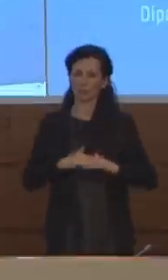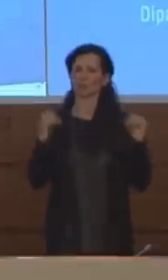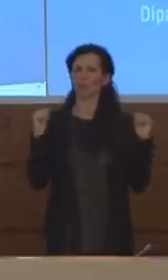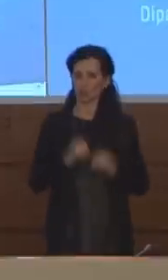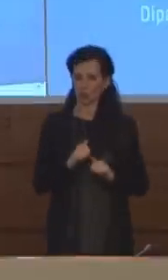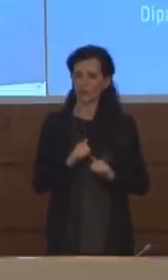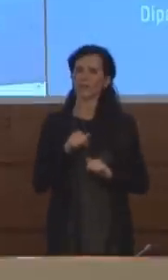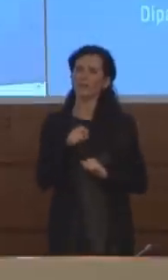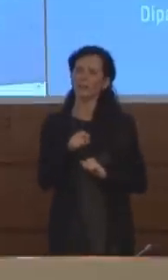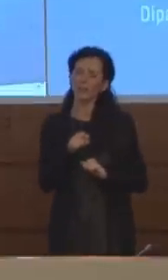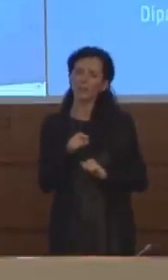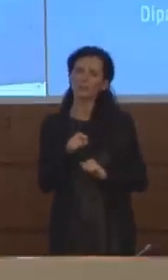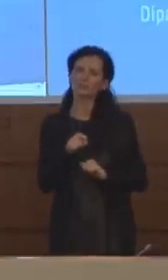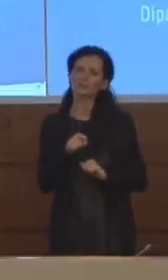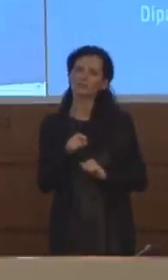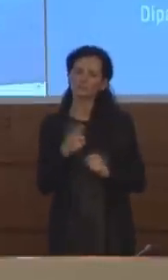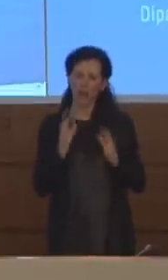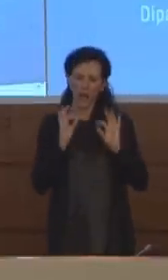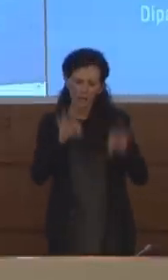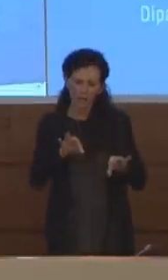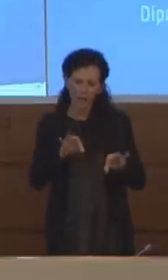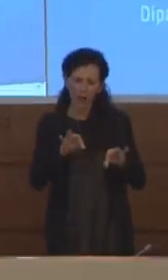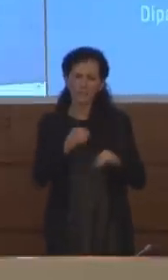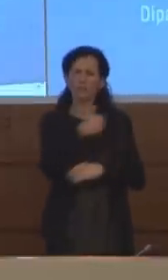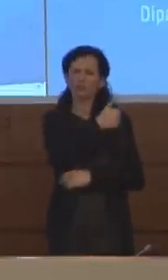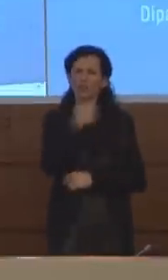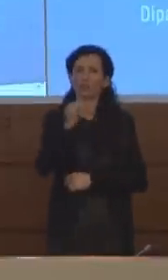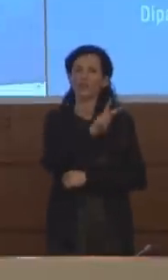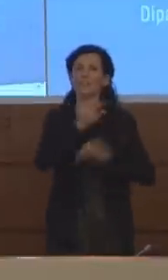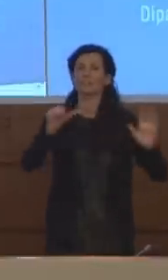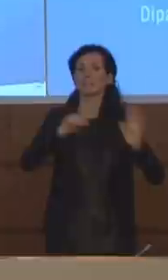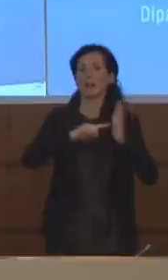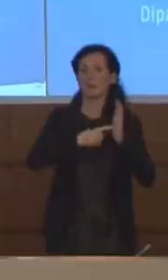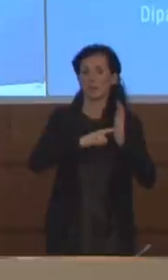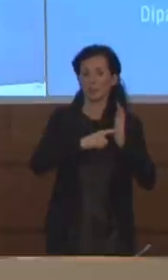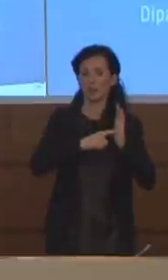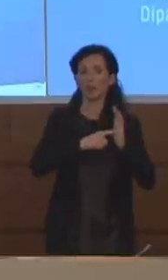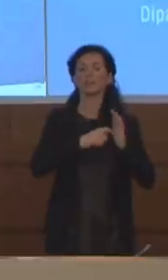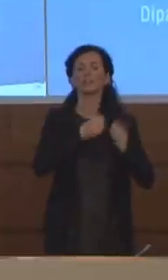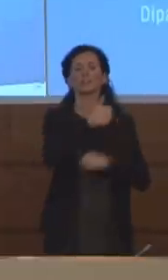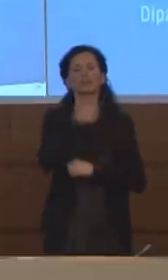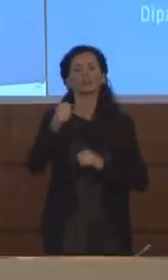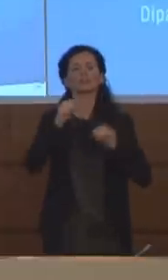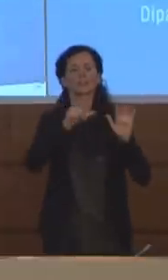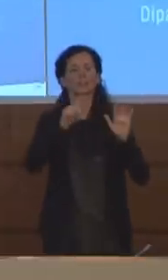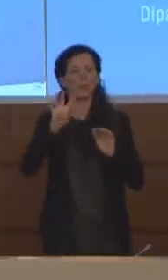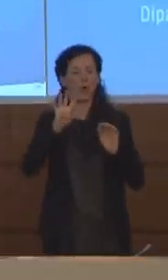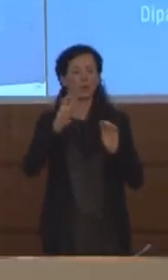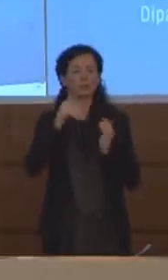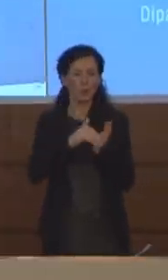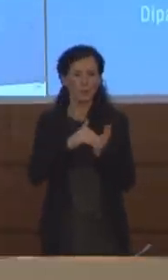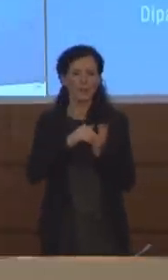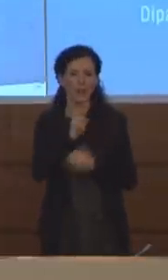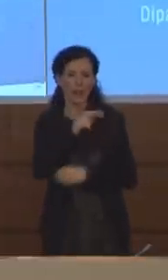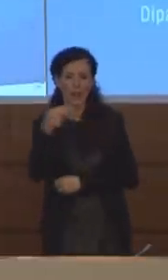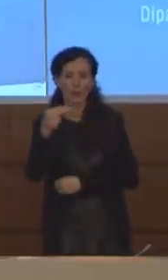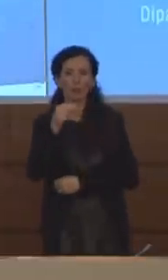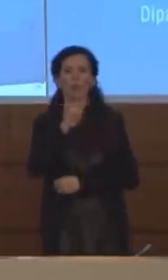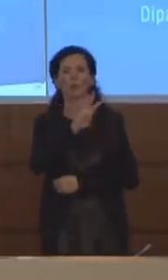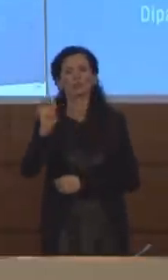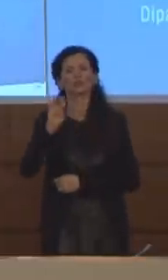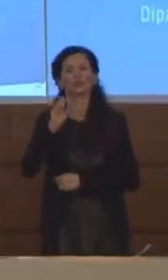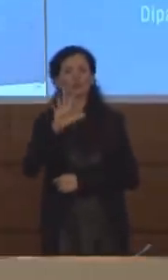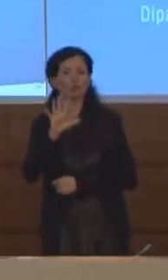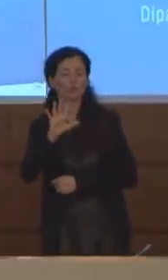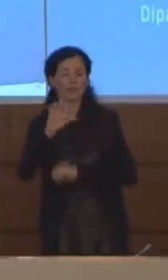protezione civile siamo arrivati a 126 milioni 174mila euro 456